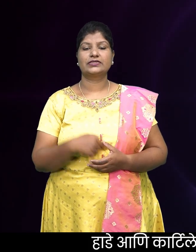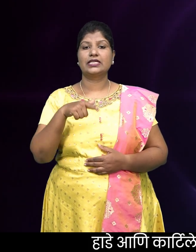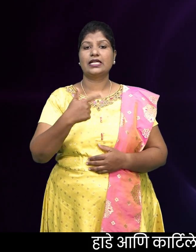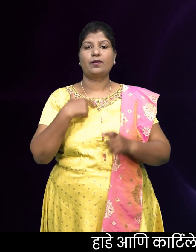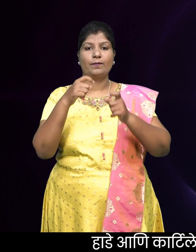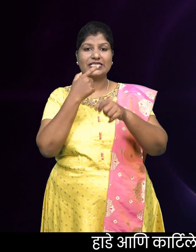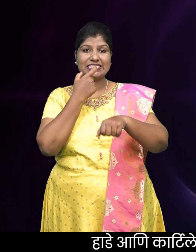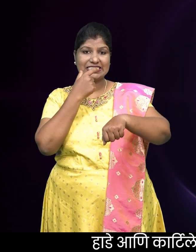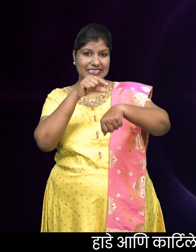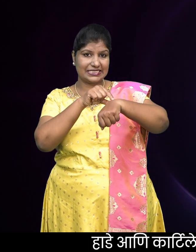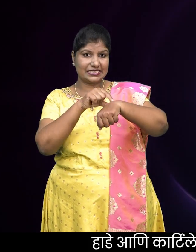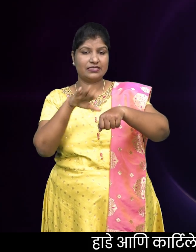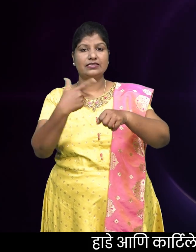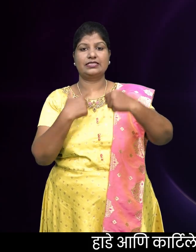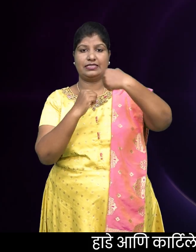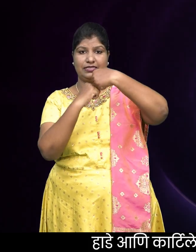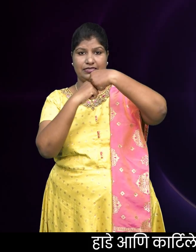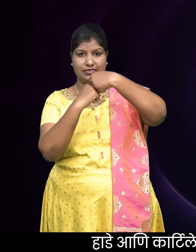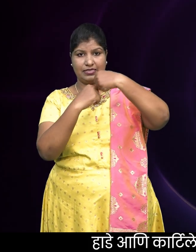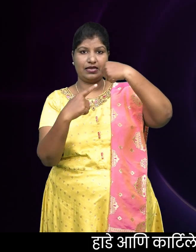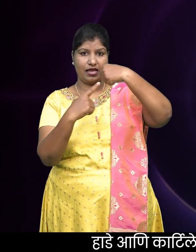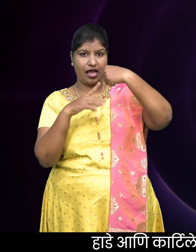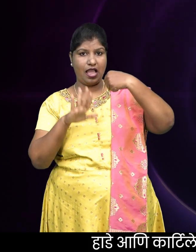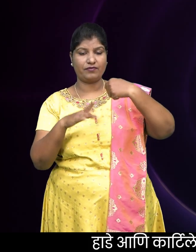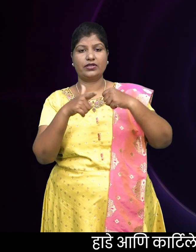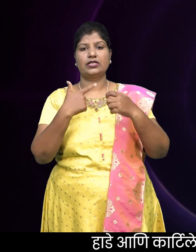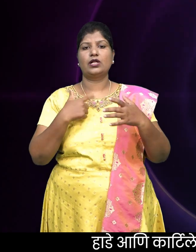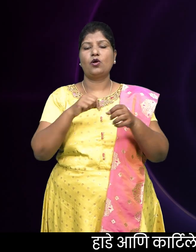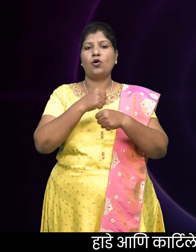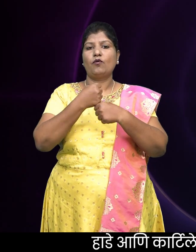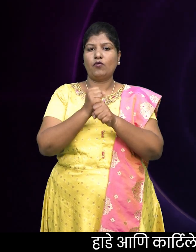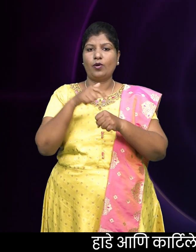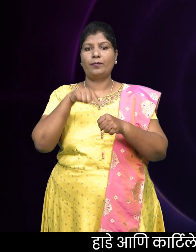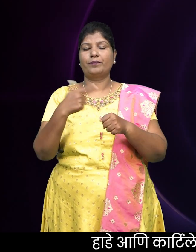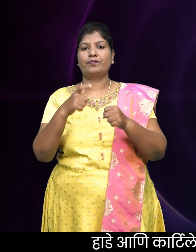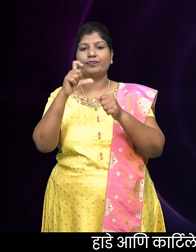हाडे आणि कार्टिलेज मानवी शरीराचा सांगाडा तयार करतात.